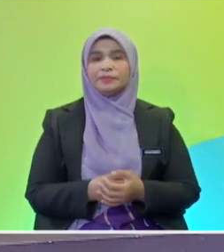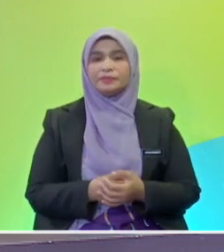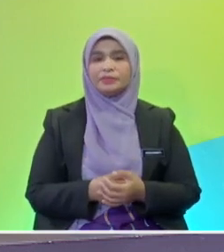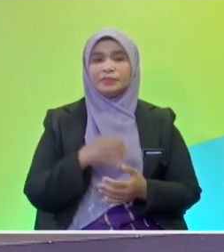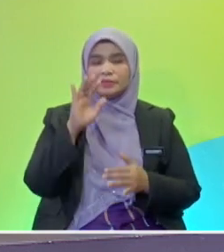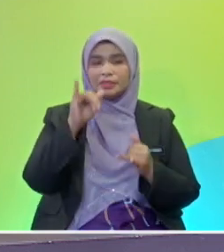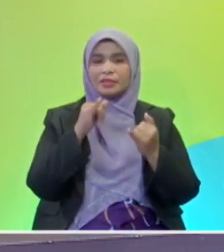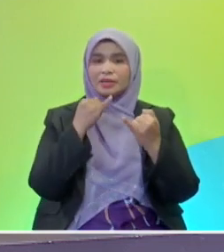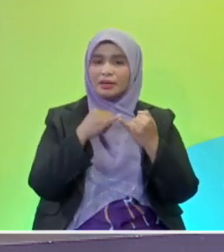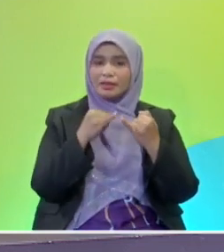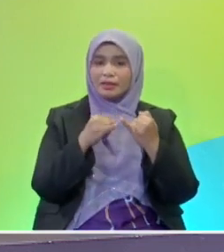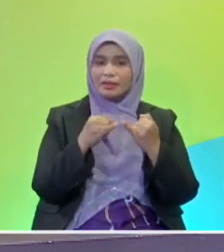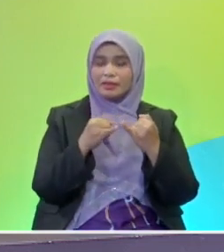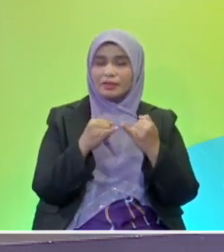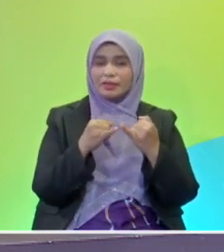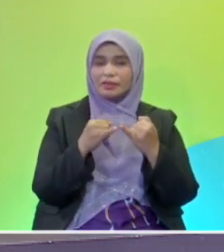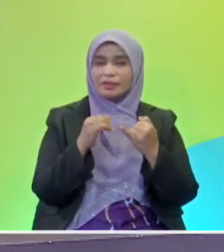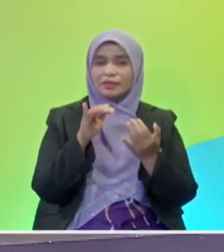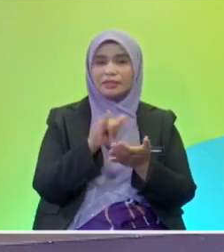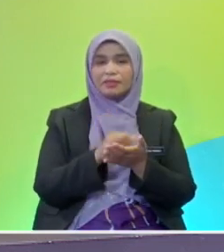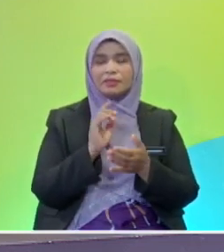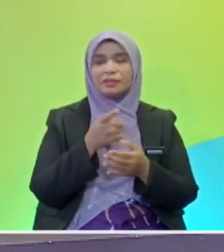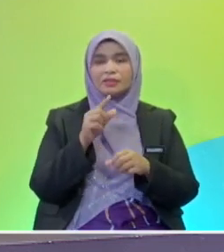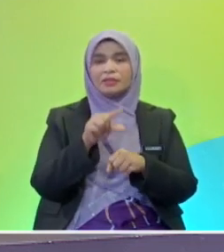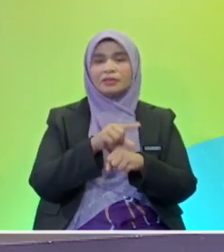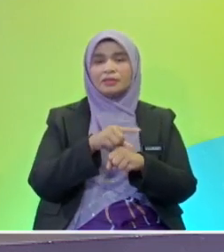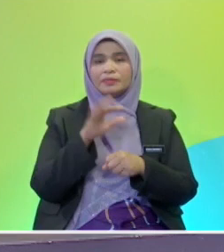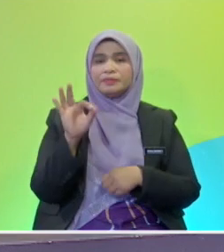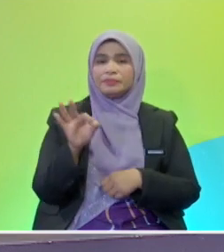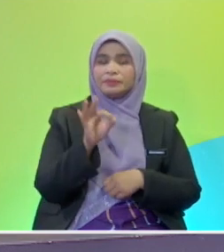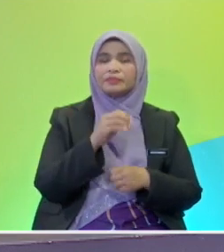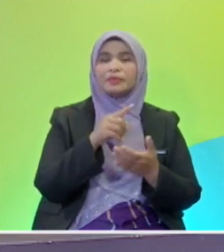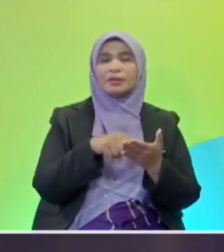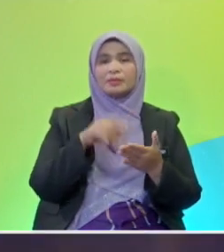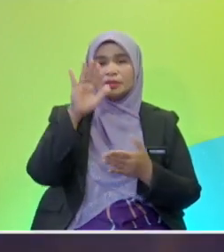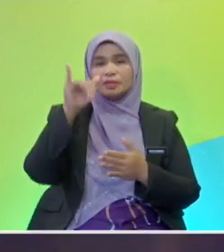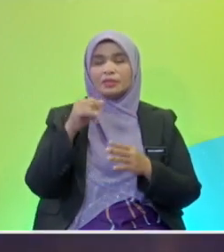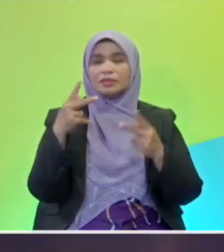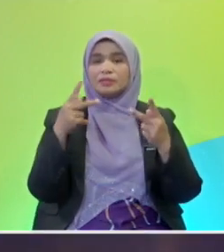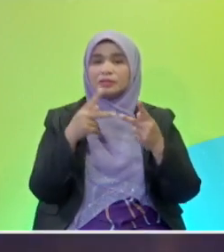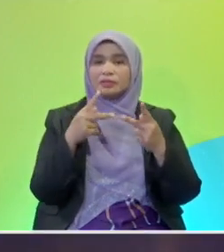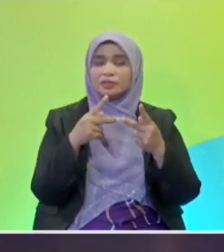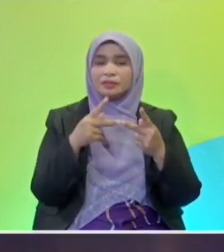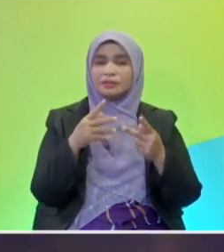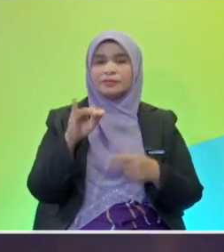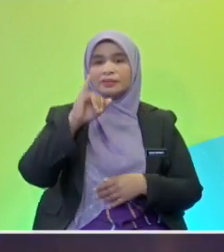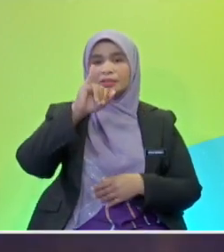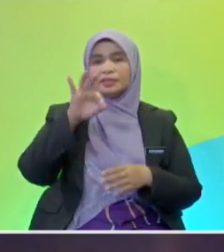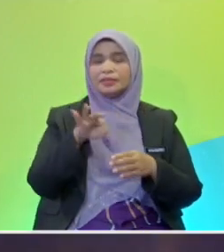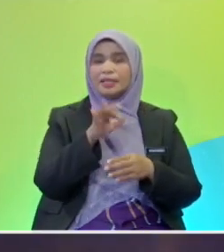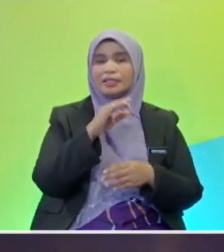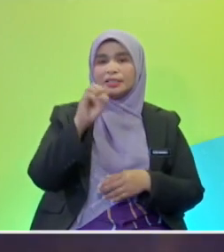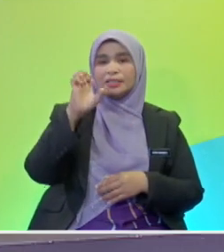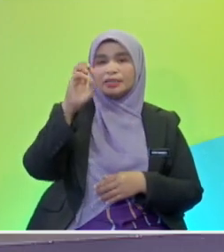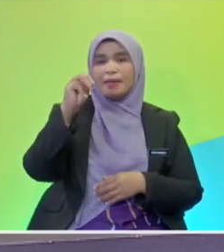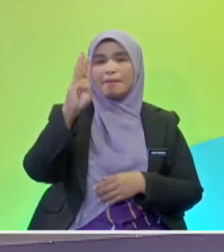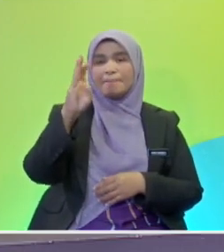hujung ni yang terbuka bukaan ni kita gunakan jahitan apa yang sesuai agaknya Mira kita akan gunakan jahitan sembat ya sembat sebab yang